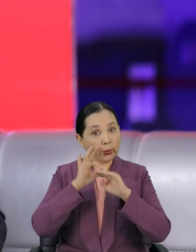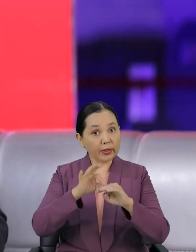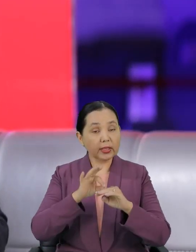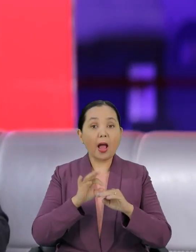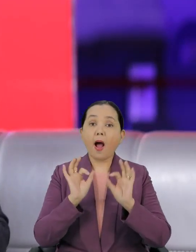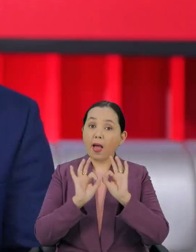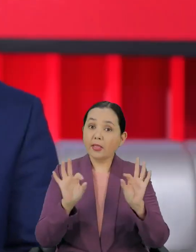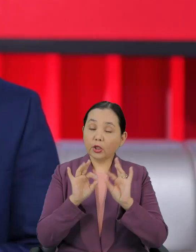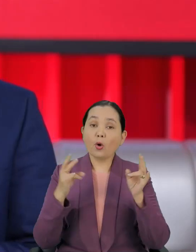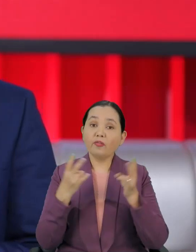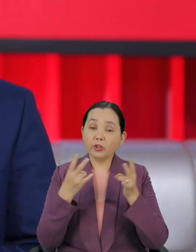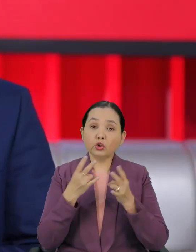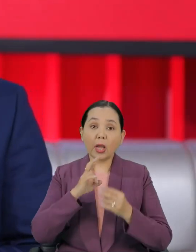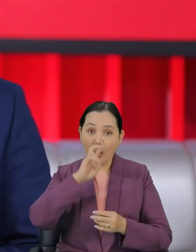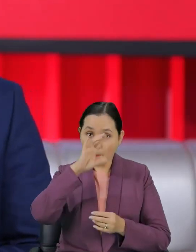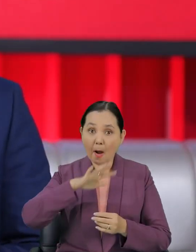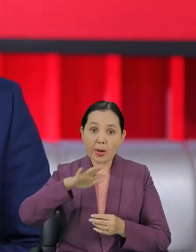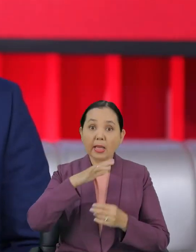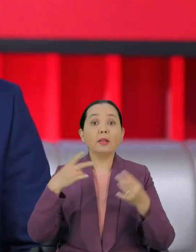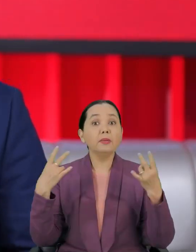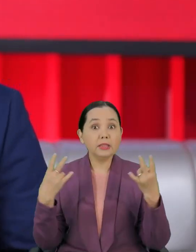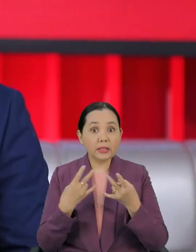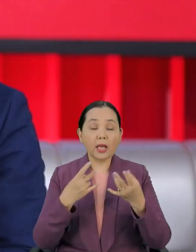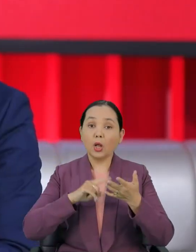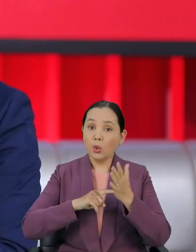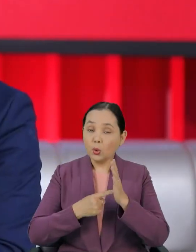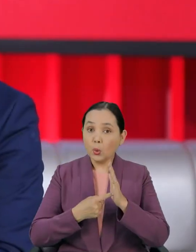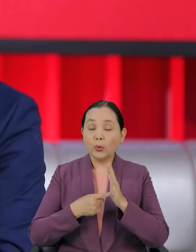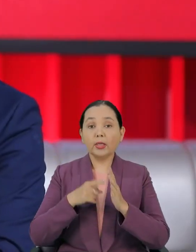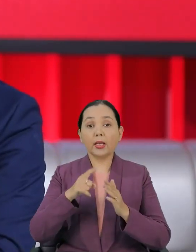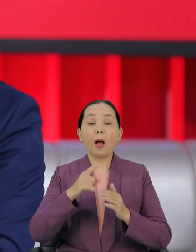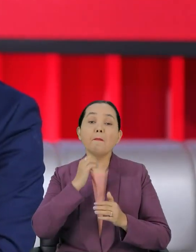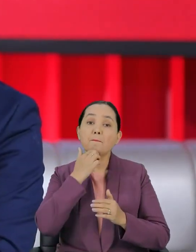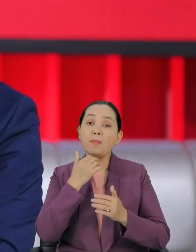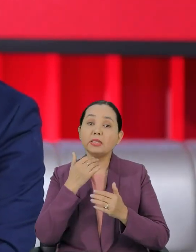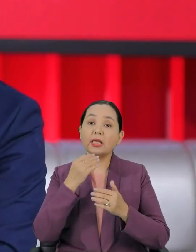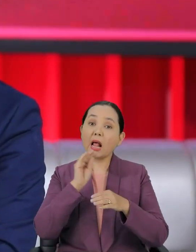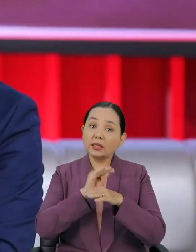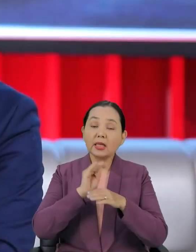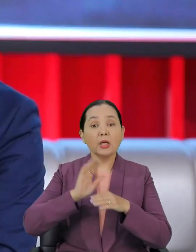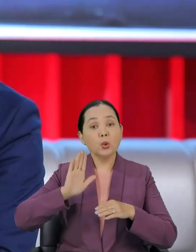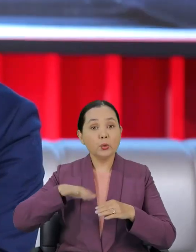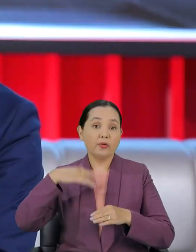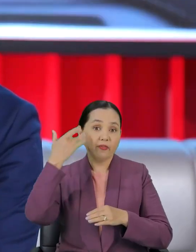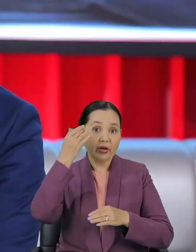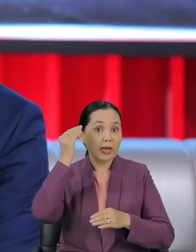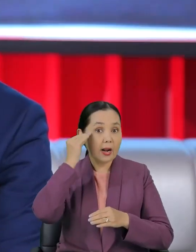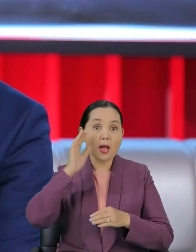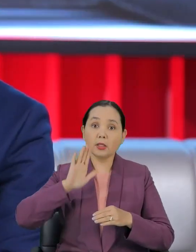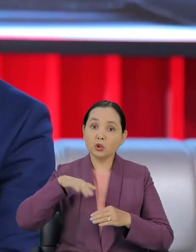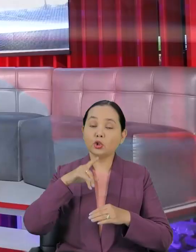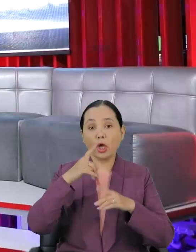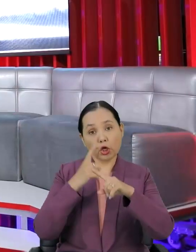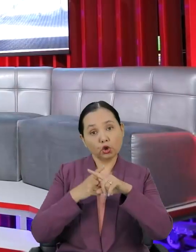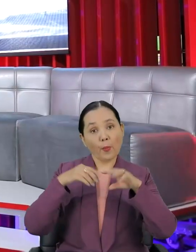bo'lsa, mamlakatimizda kerakli nuqtalarda demak tanqidiy materiallardan so'ng, tanqidiy fikrlardan so'ng